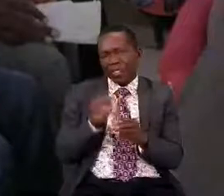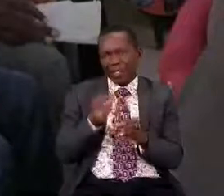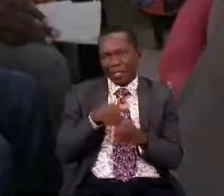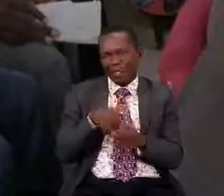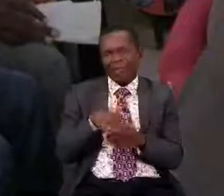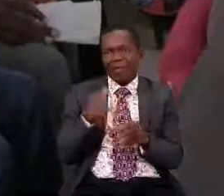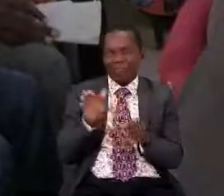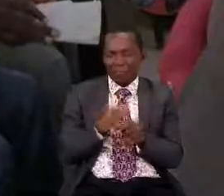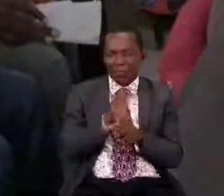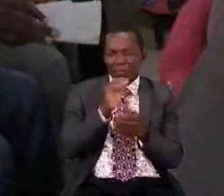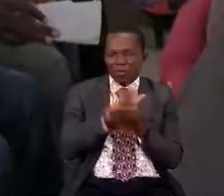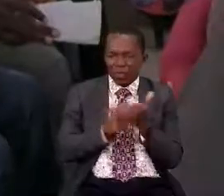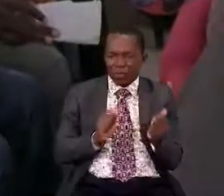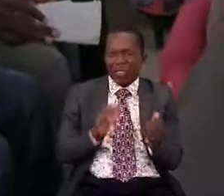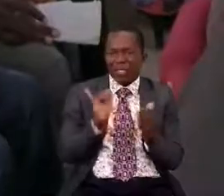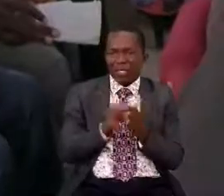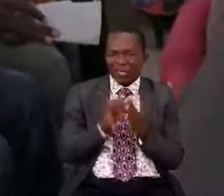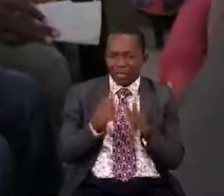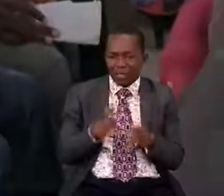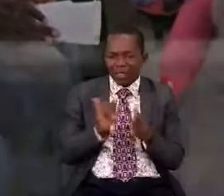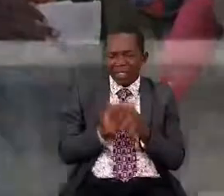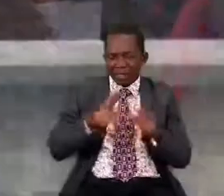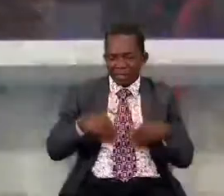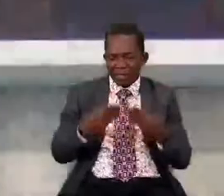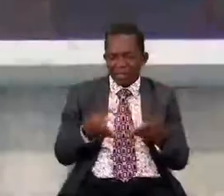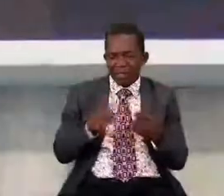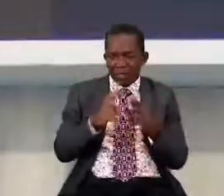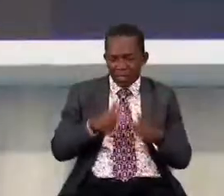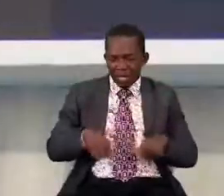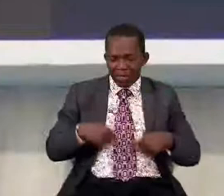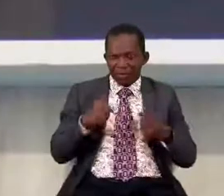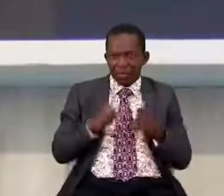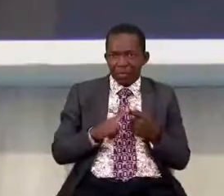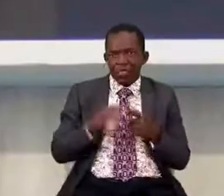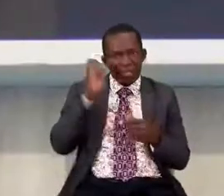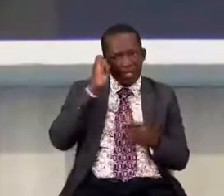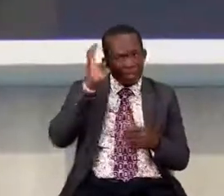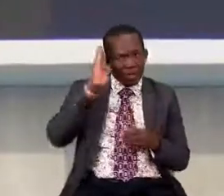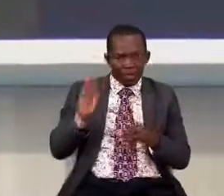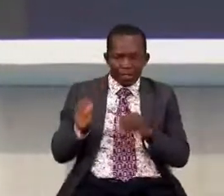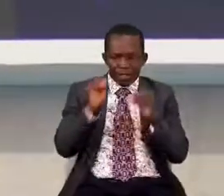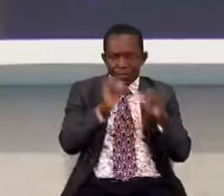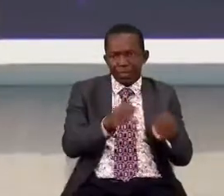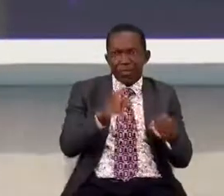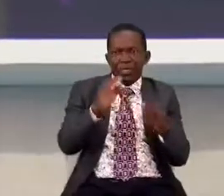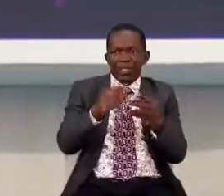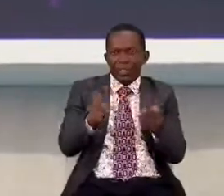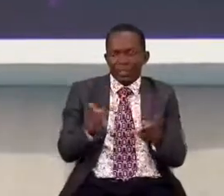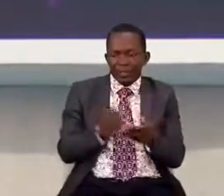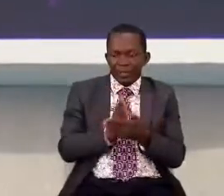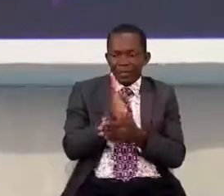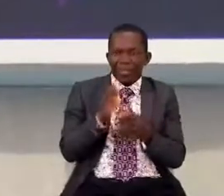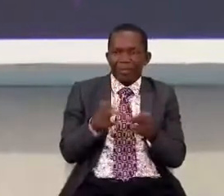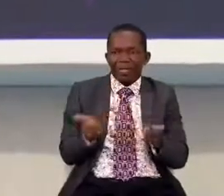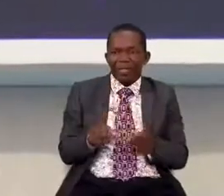te mettra dans le bon endroit. Celui que tu as cru, ton Jésus, ton Sauveur, le